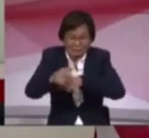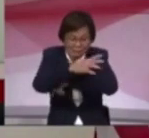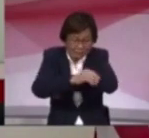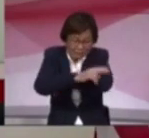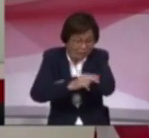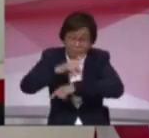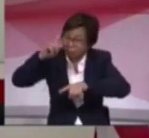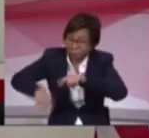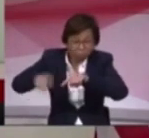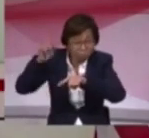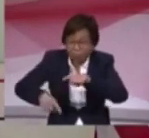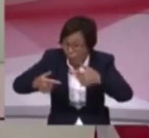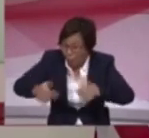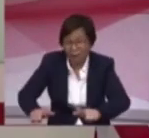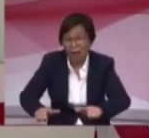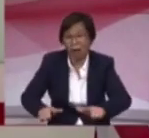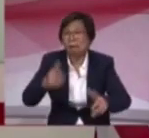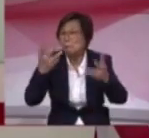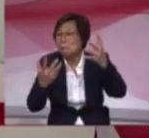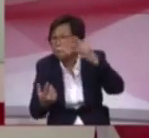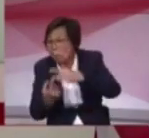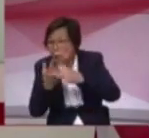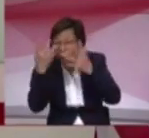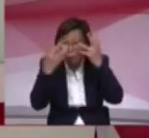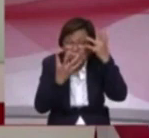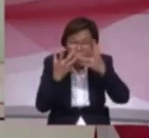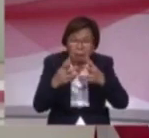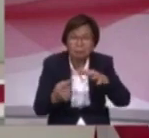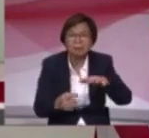yang menimbulkan kekeliruan adalah rentas daerah.